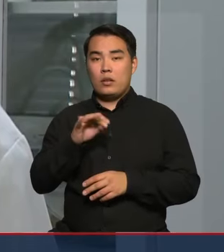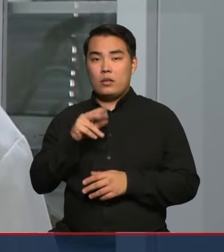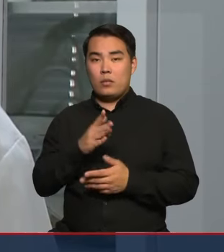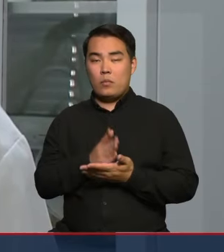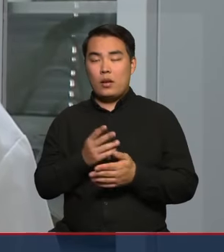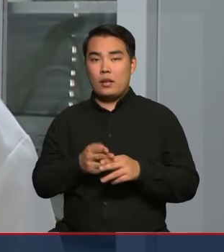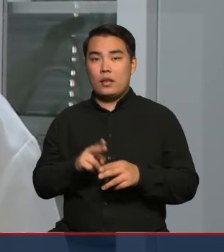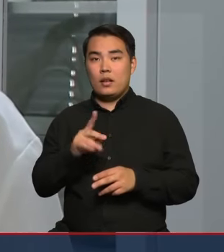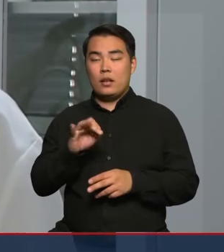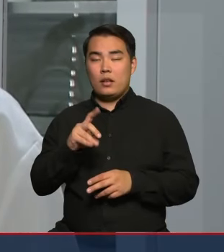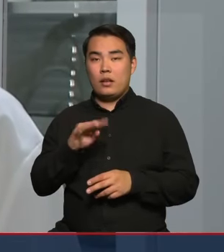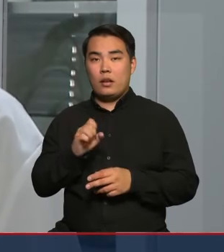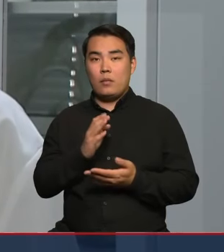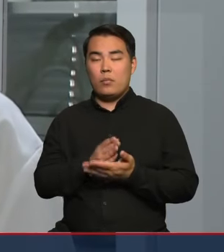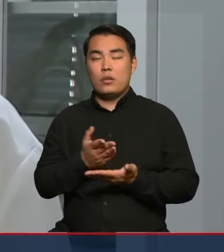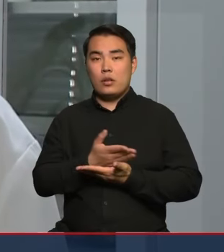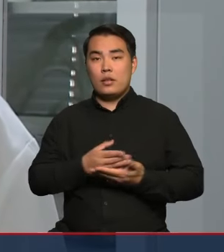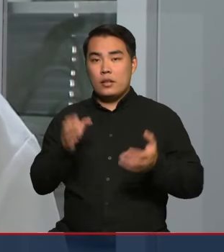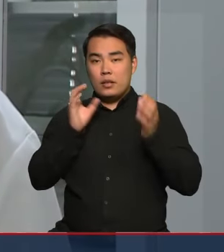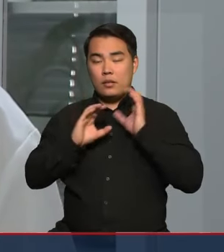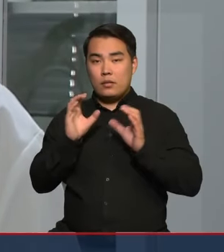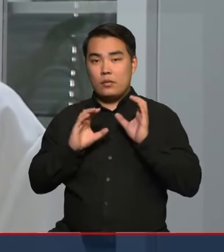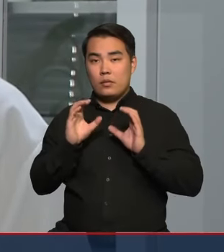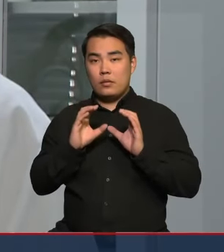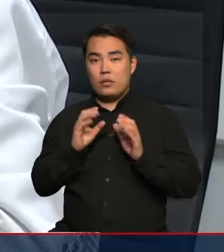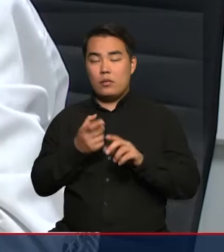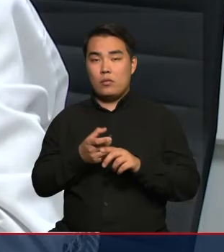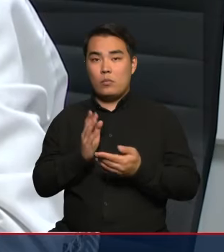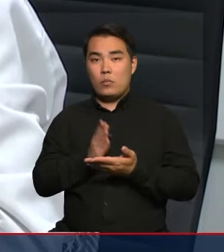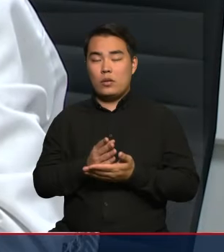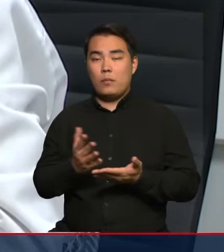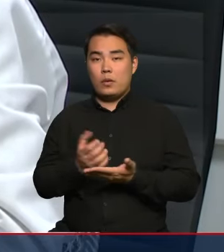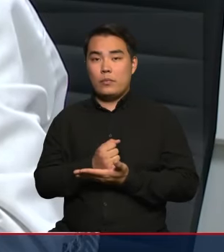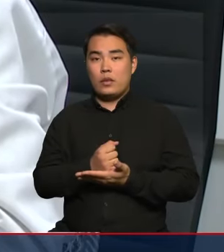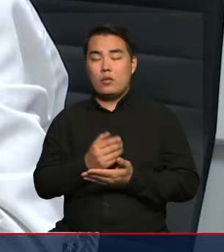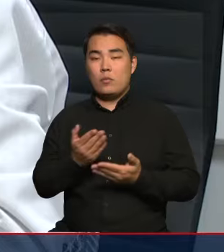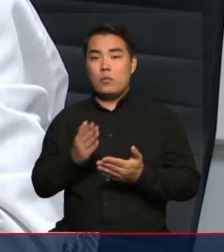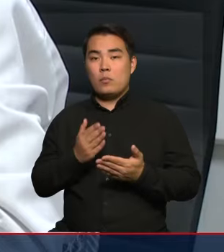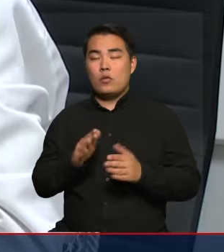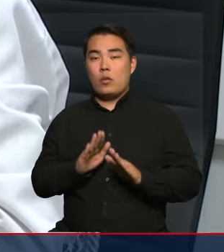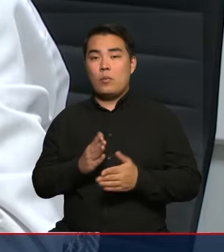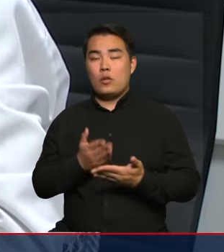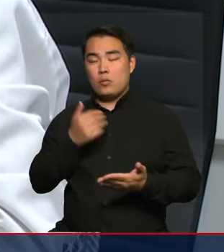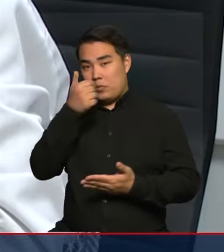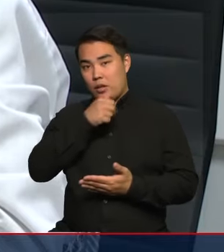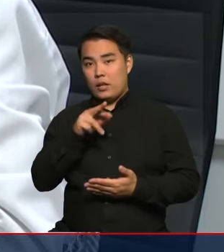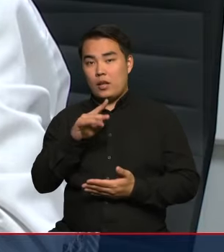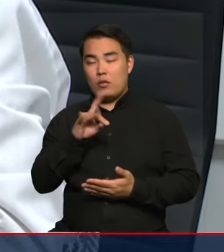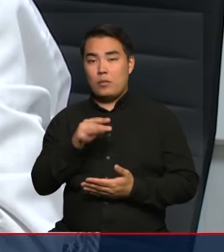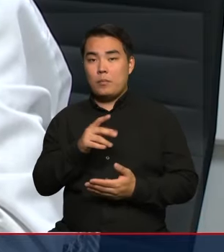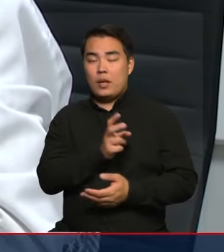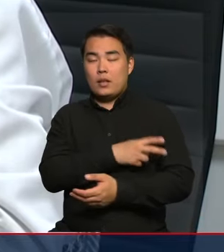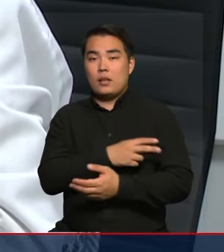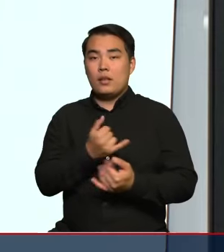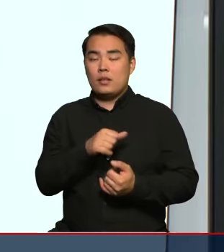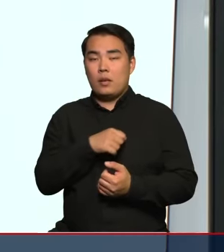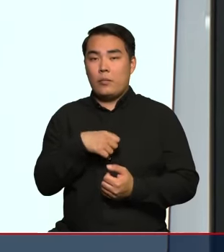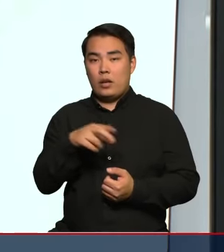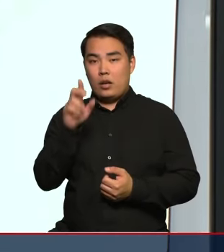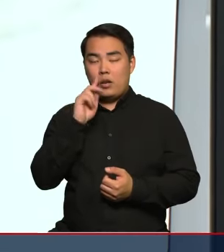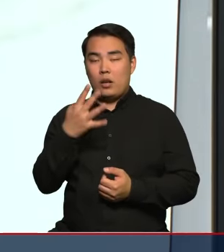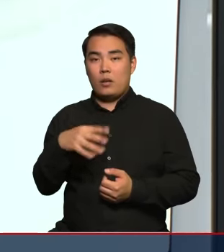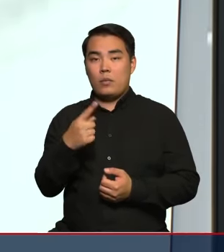кейін клиникалық зерттеу осы біздің институтта өтеді. Тек өткен жылдың өзінде ядролық медицинаның арқасында ел бойынша